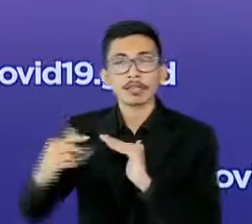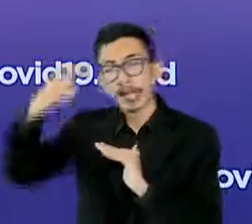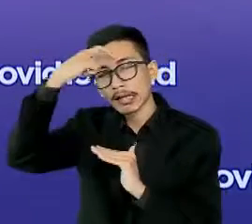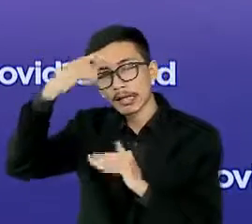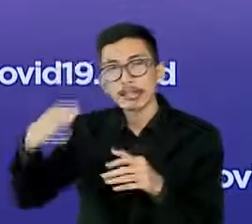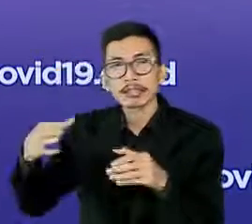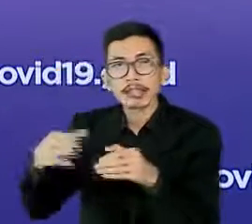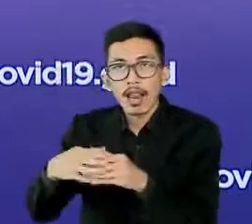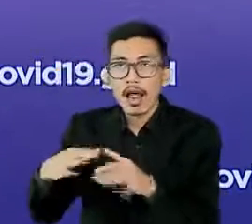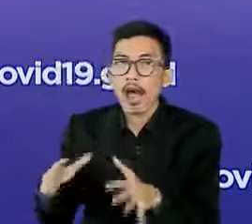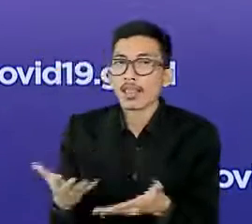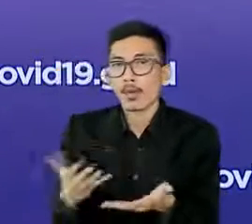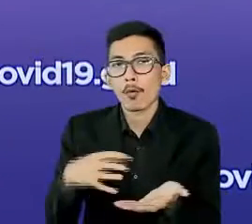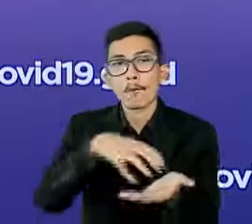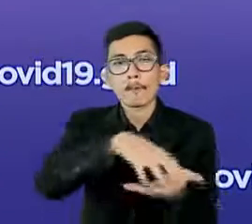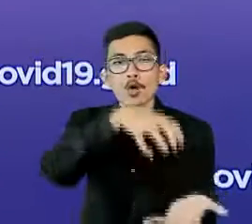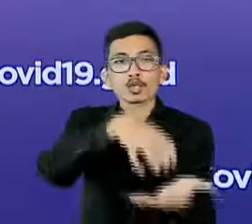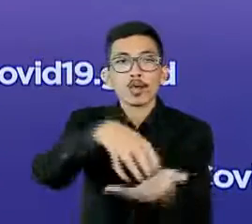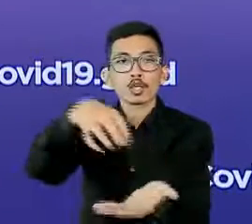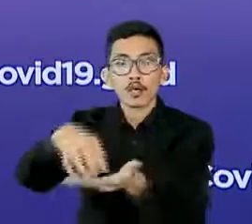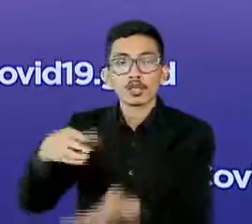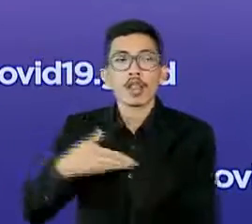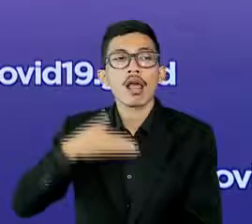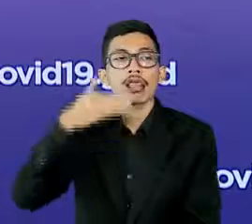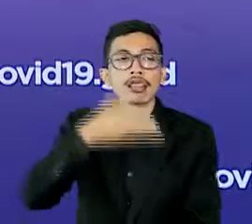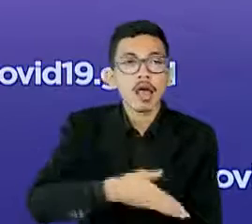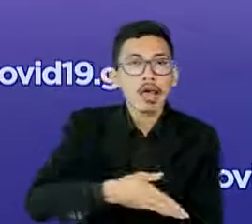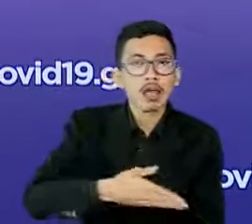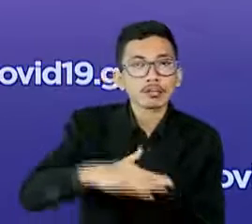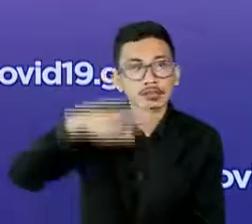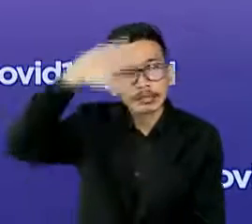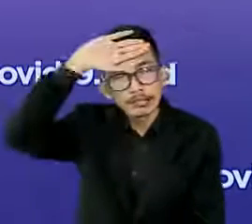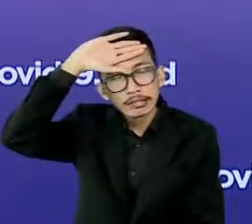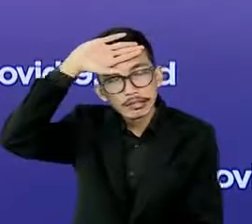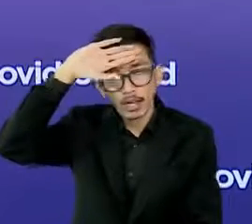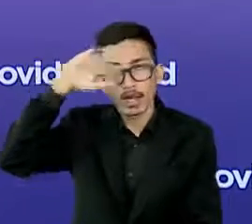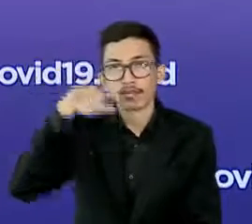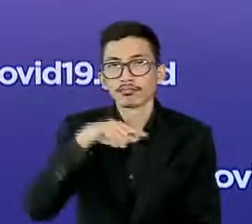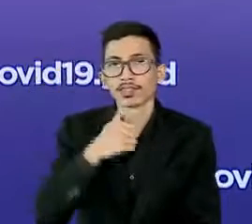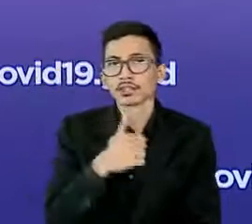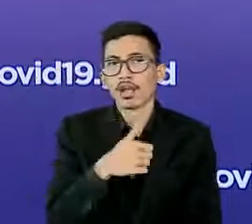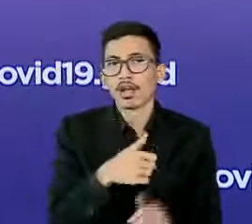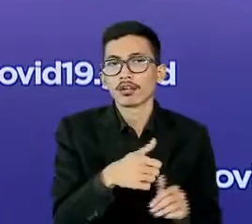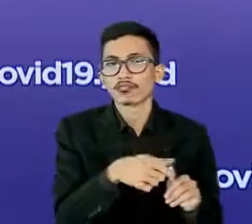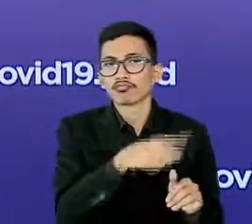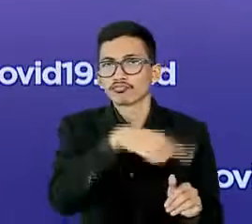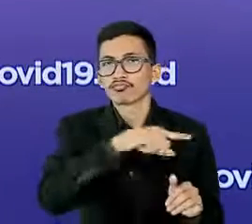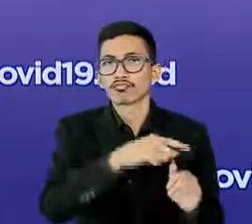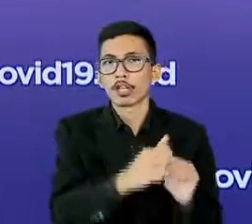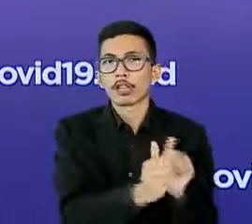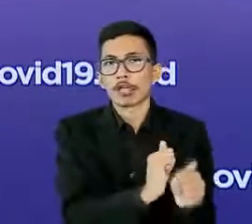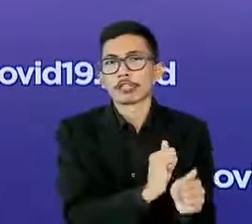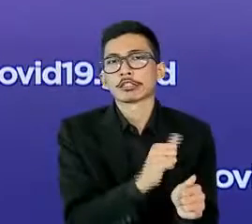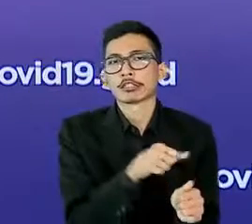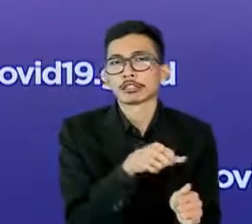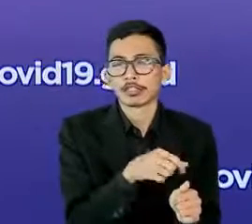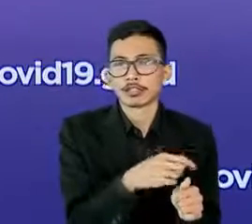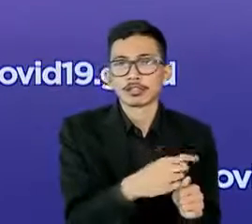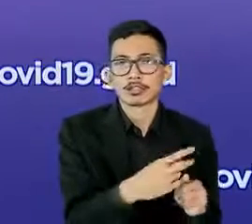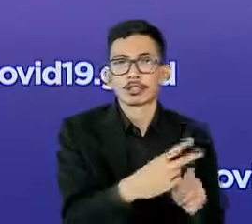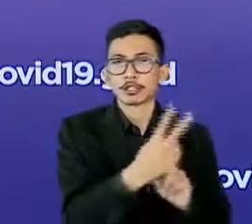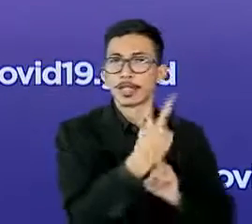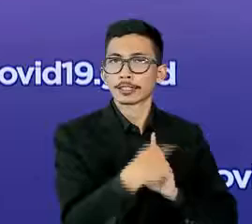ppkm yang ada di daerah-daerah kita Hai nanti disanalah fungsi tracking akan berjalan sebagaimana yang